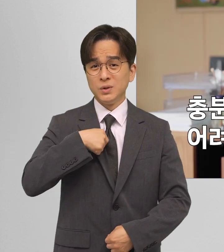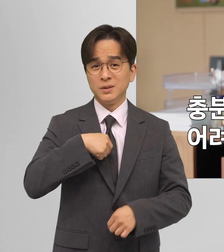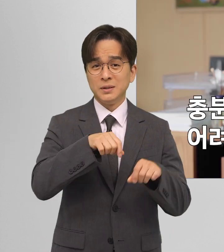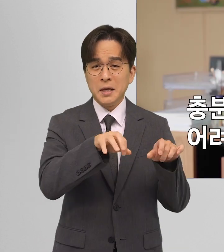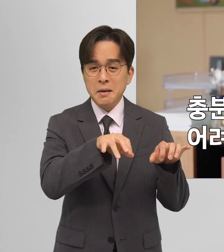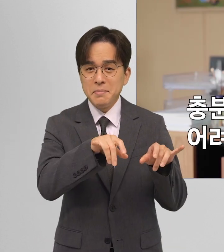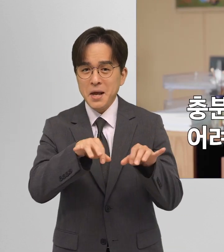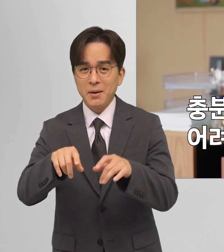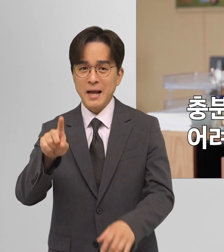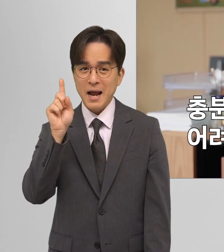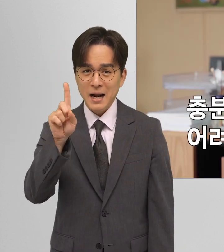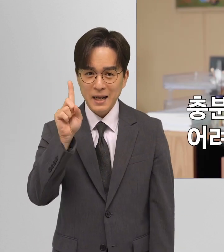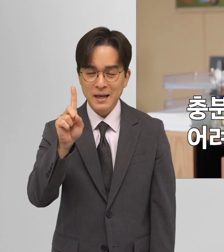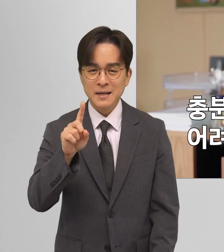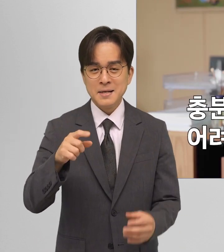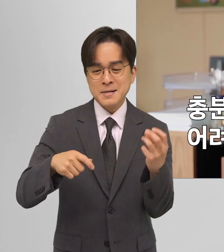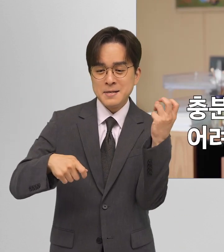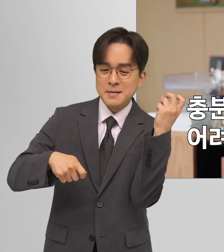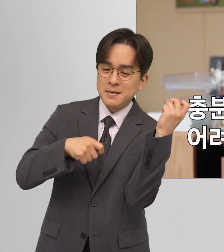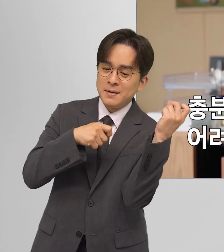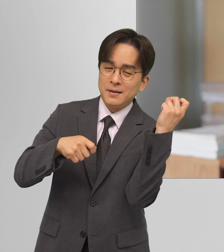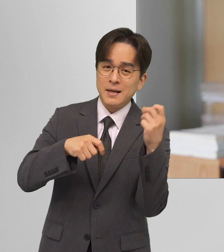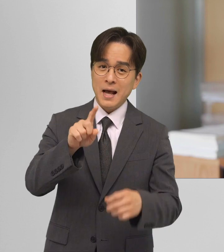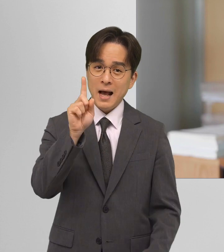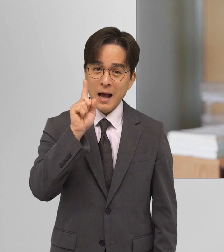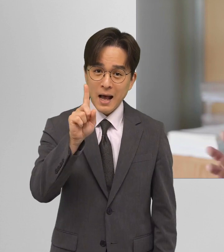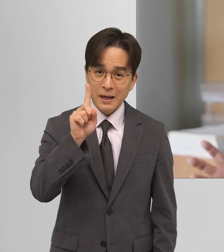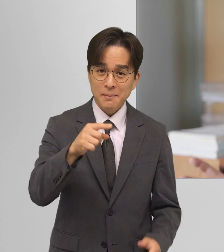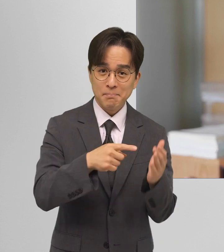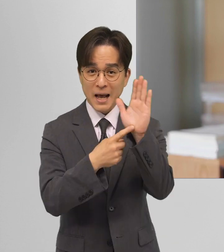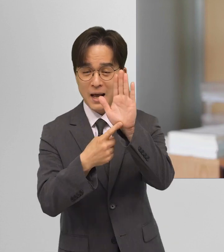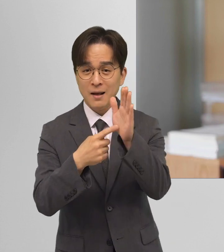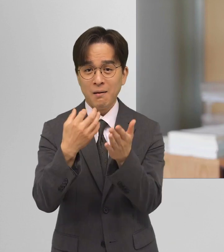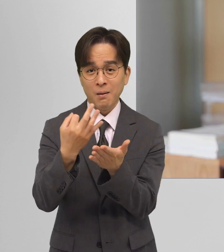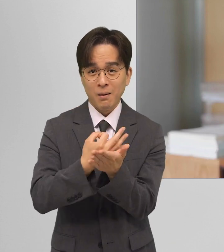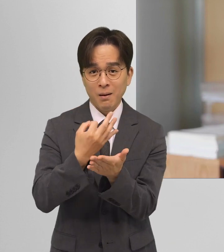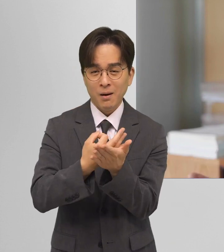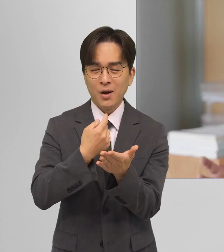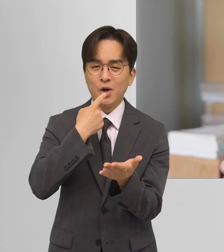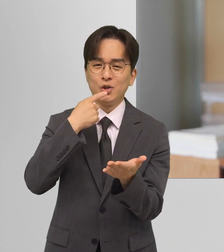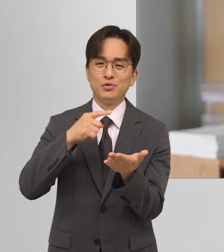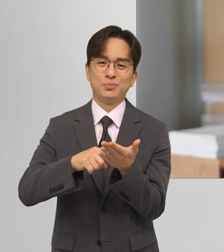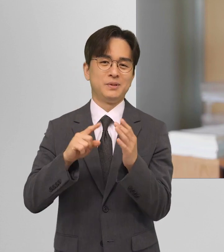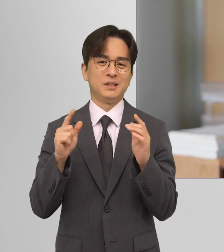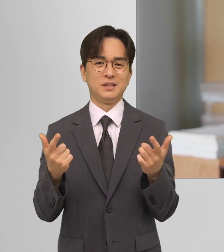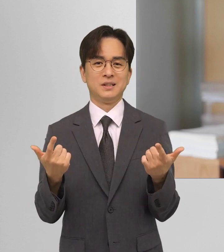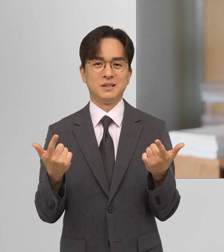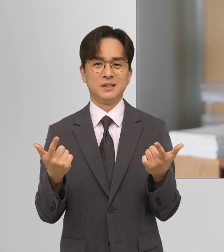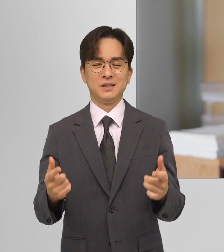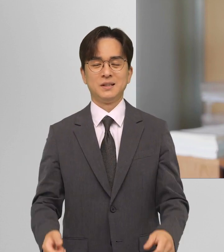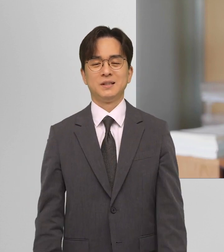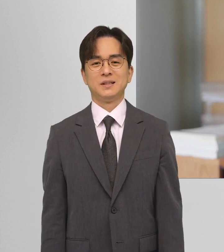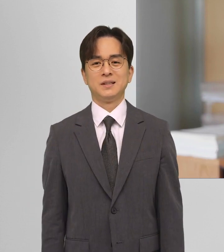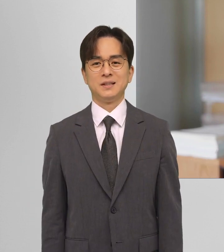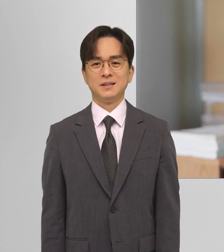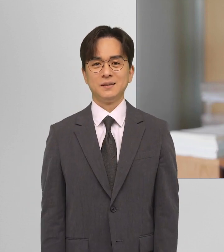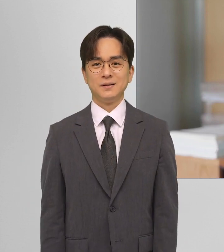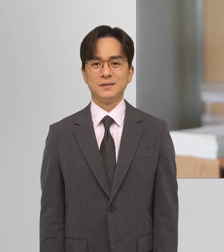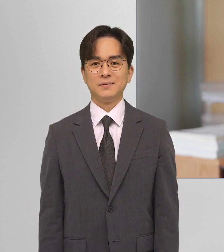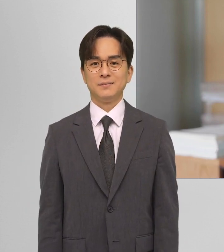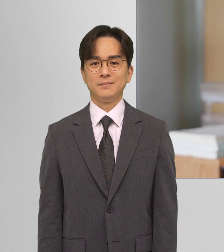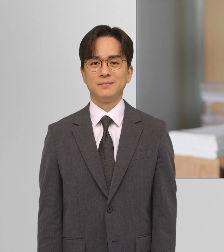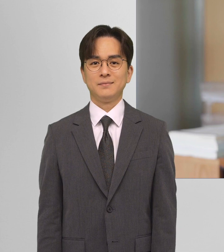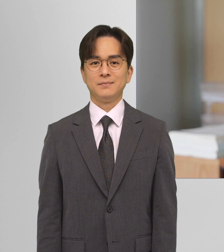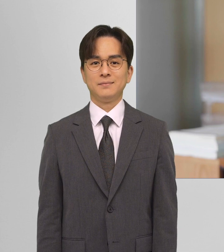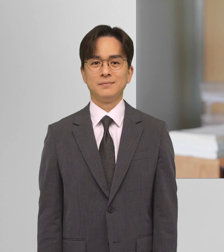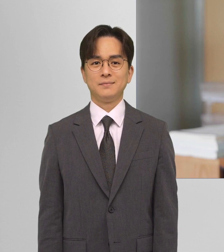아직도 사실은 활동하기가 조금 어렵고 연주만을 직업으로 해서 활동하는 음악인은